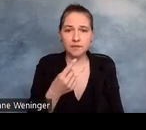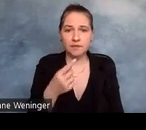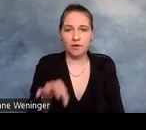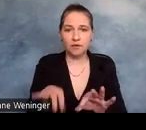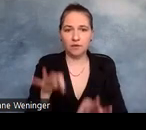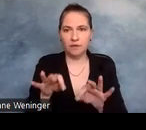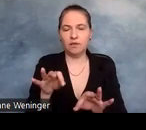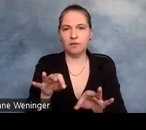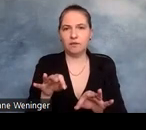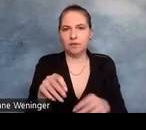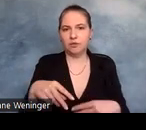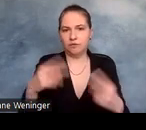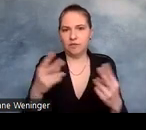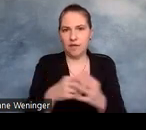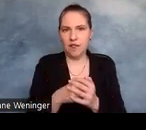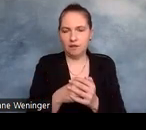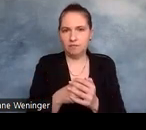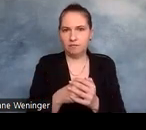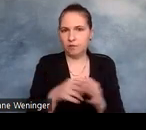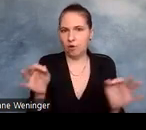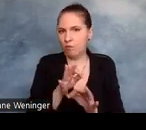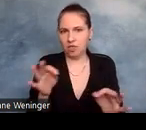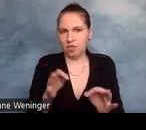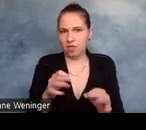offiziell. Da muss man jetzt keine Angst haben.